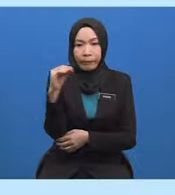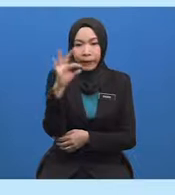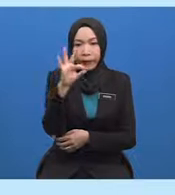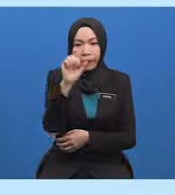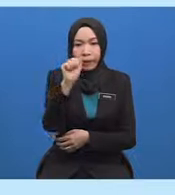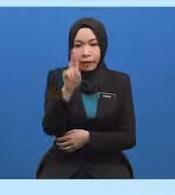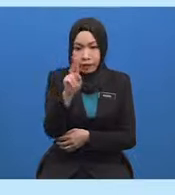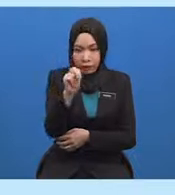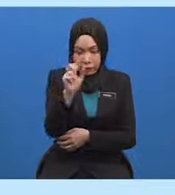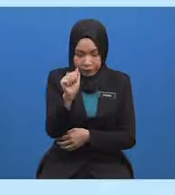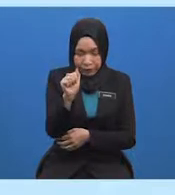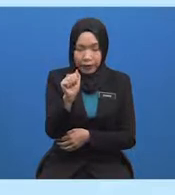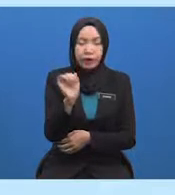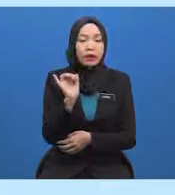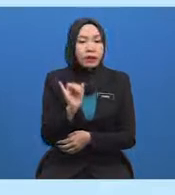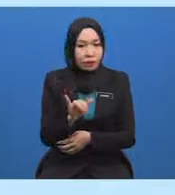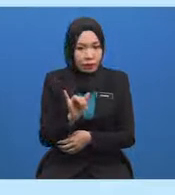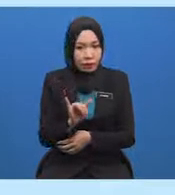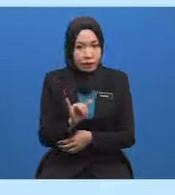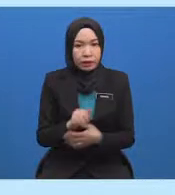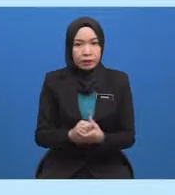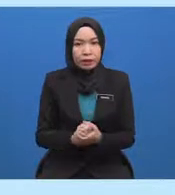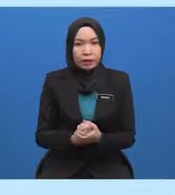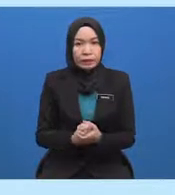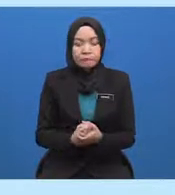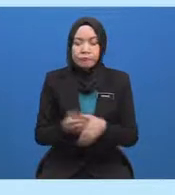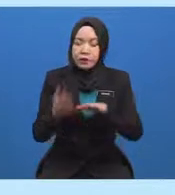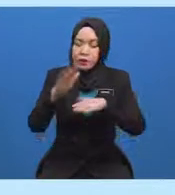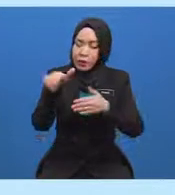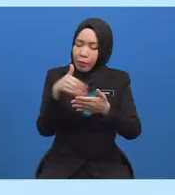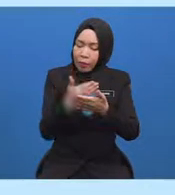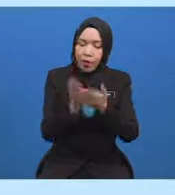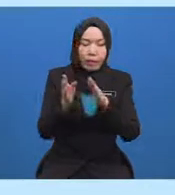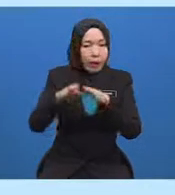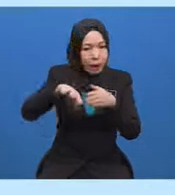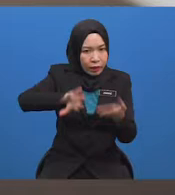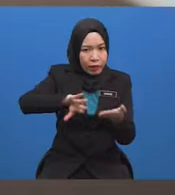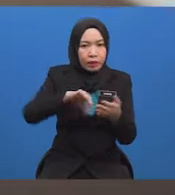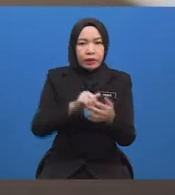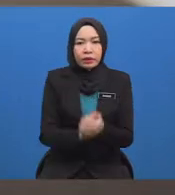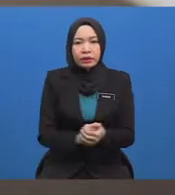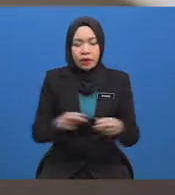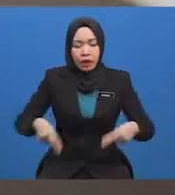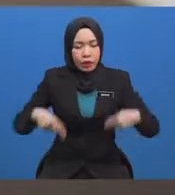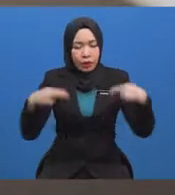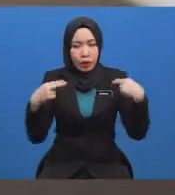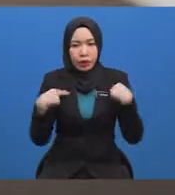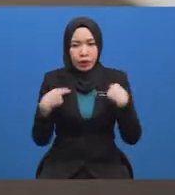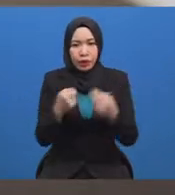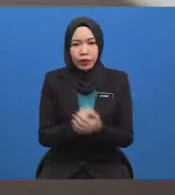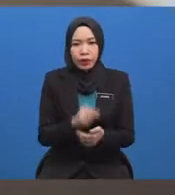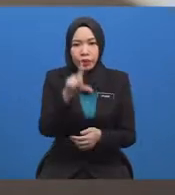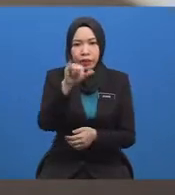juga boleh membawa kepada kepupusan flora dan fauna hidupan liar yang